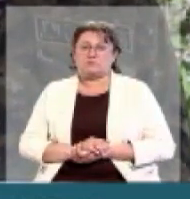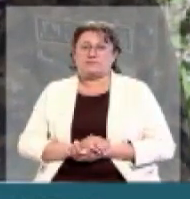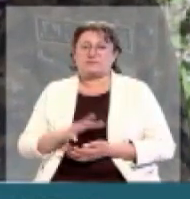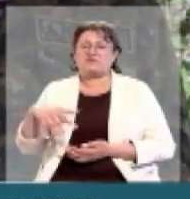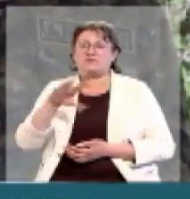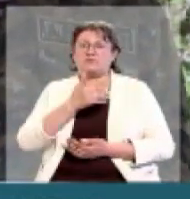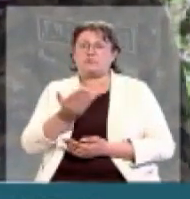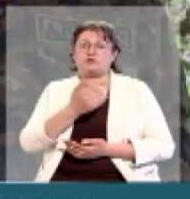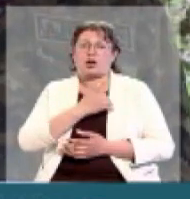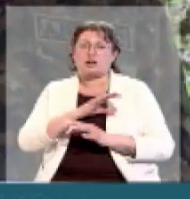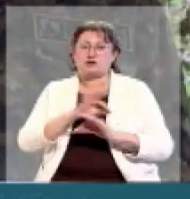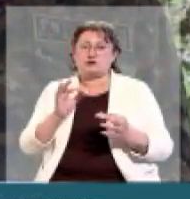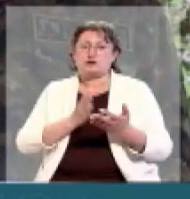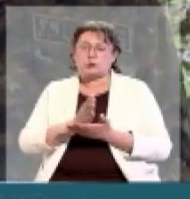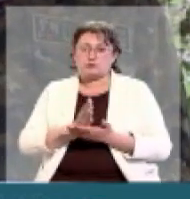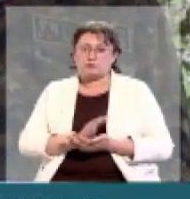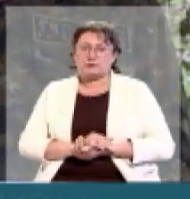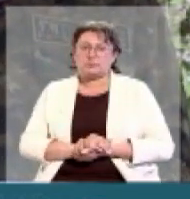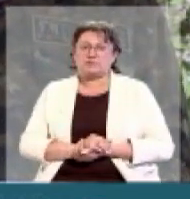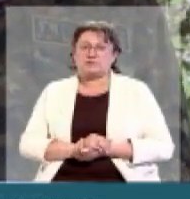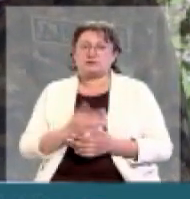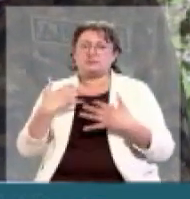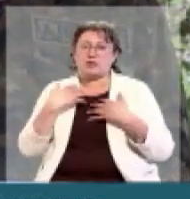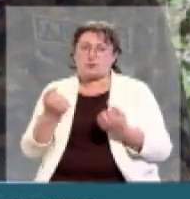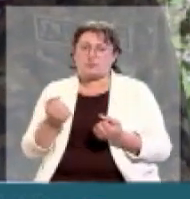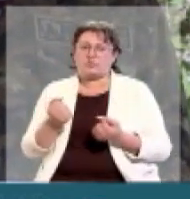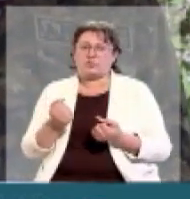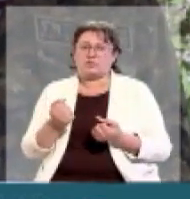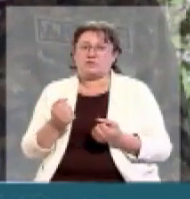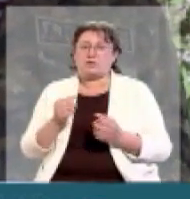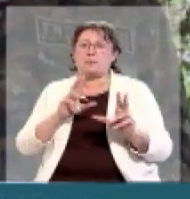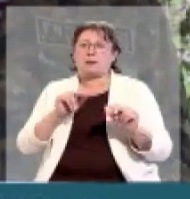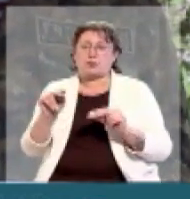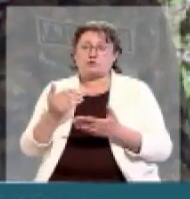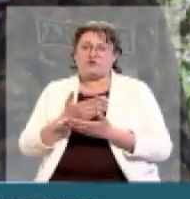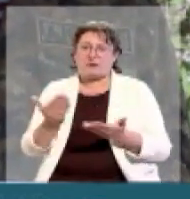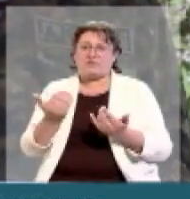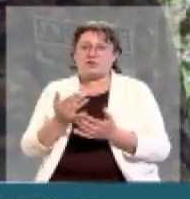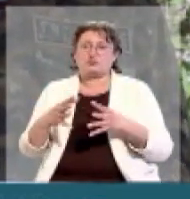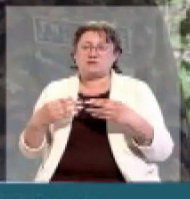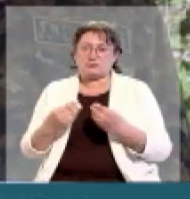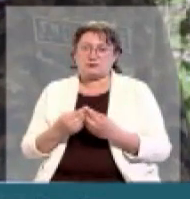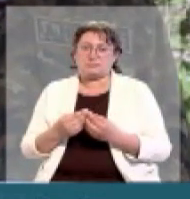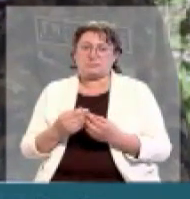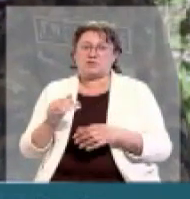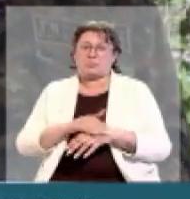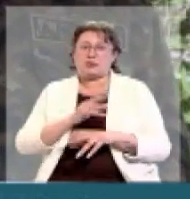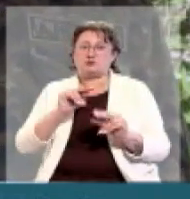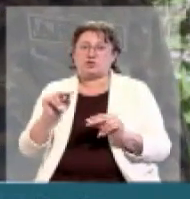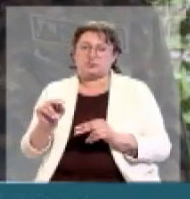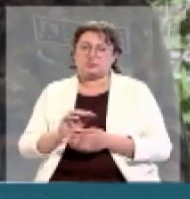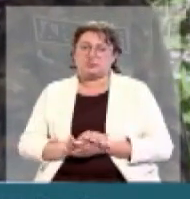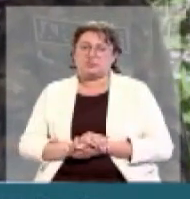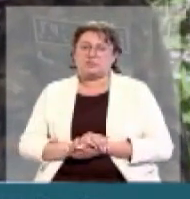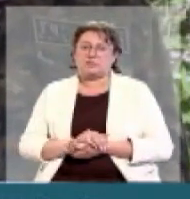Всем вам желаю отличной службы, здоровья, благополучия вам, вашим семьям, добра и